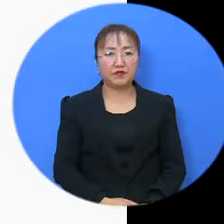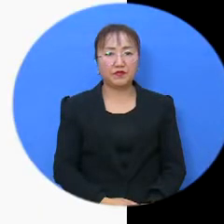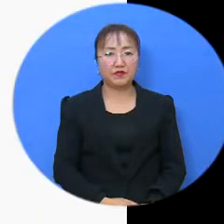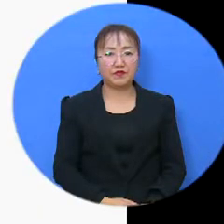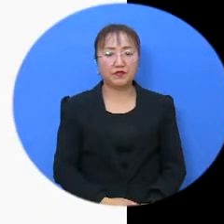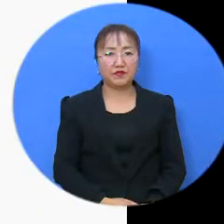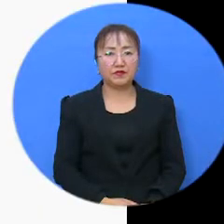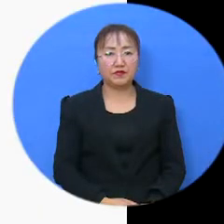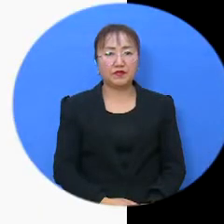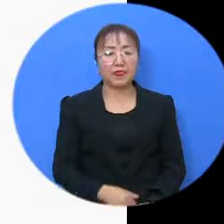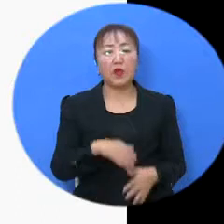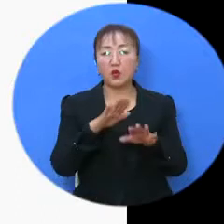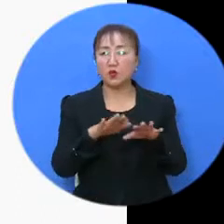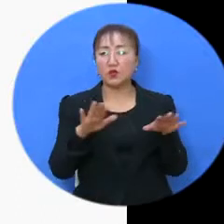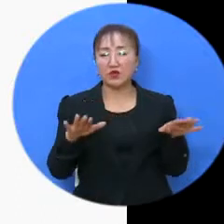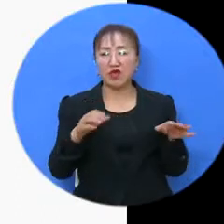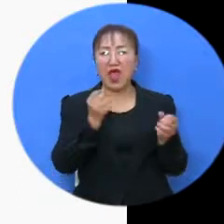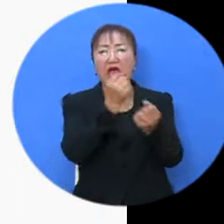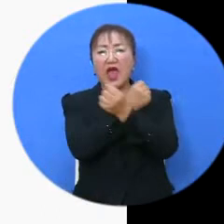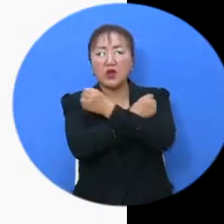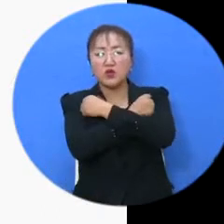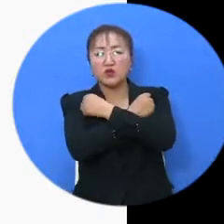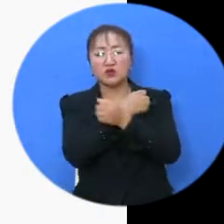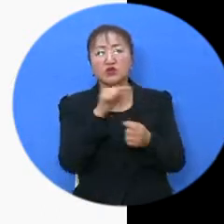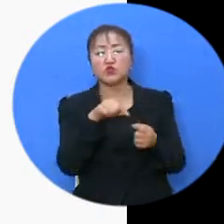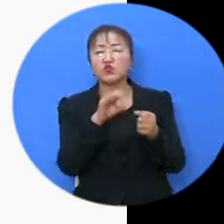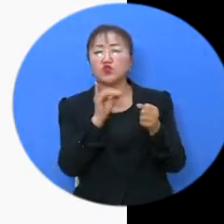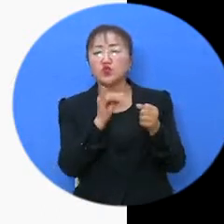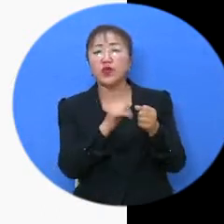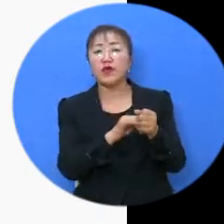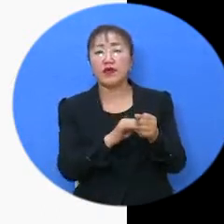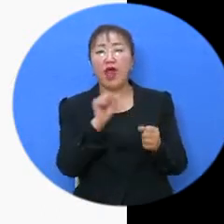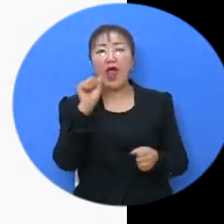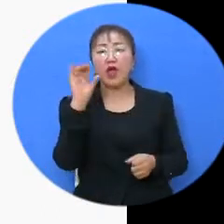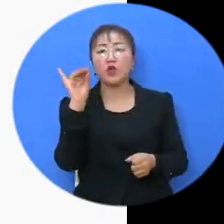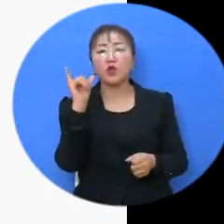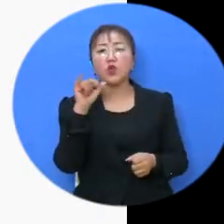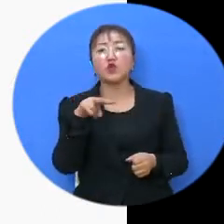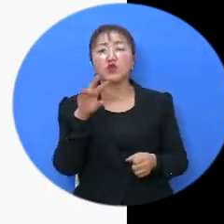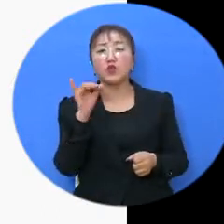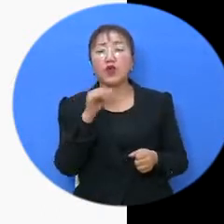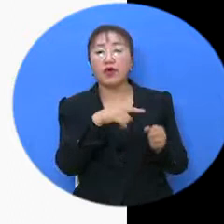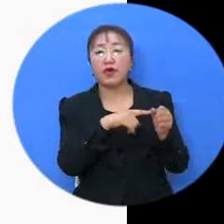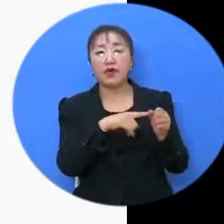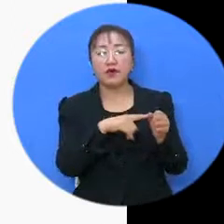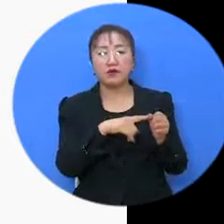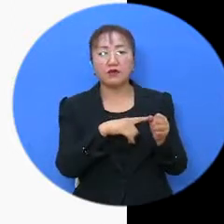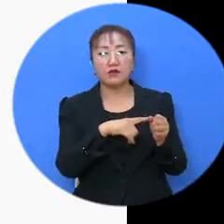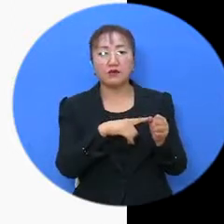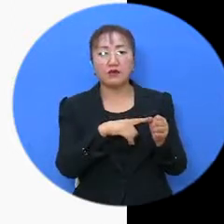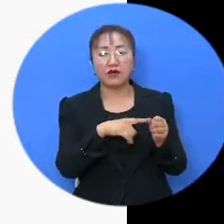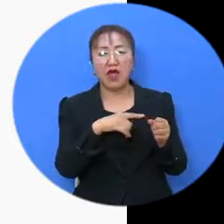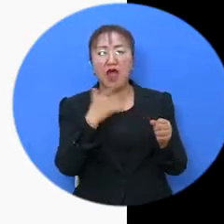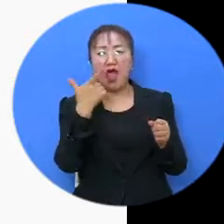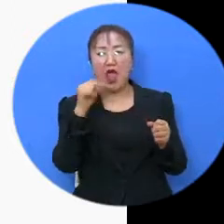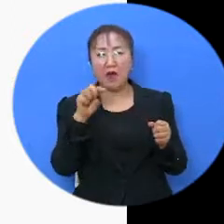За тэгвэл хүүхдүүд ээ, аюул гэж яг юу юм болоо? За бүгдээрээ уншицгаая. Гаимшиг